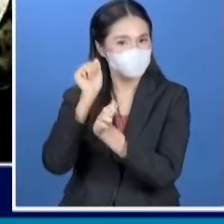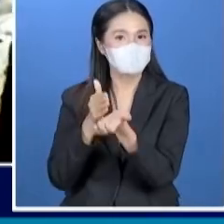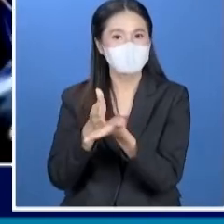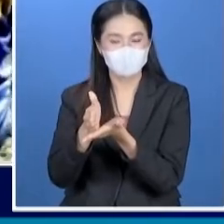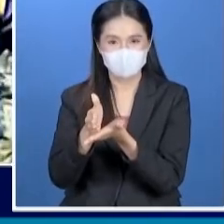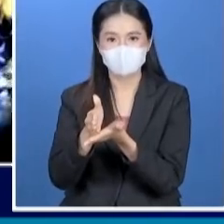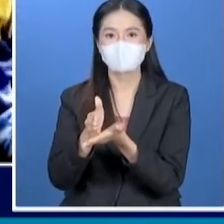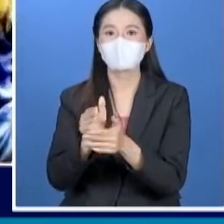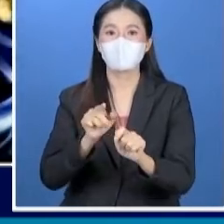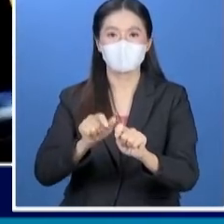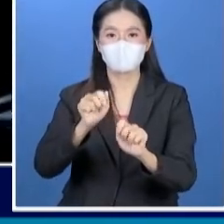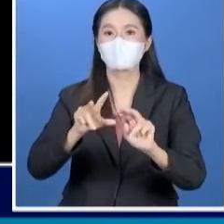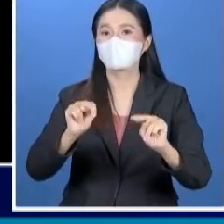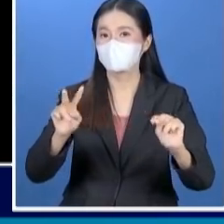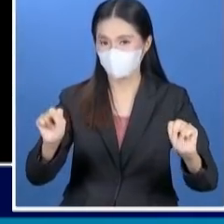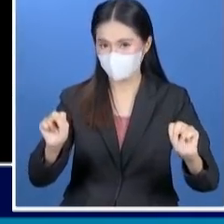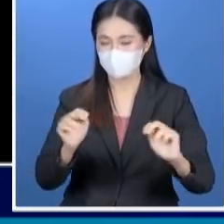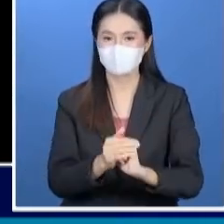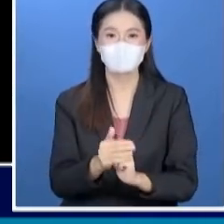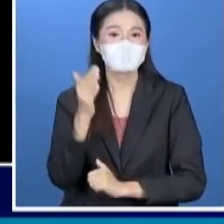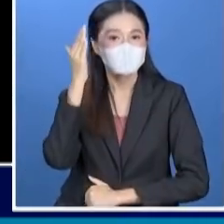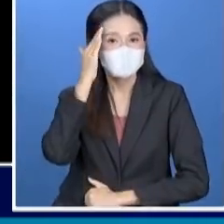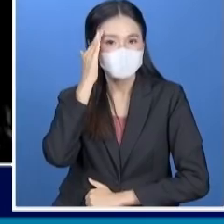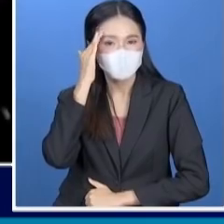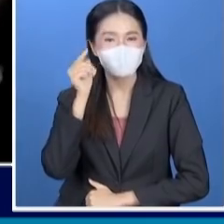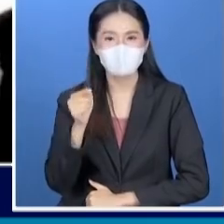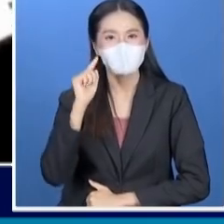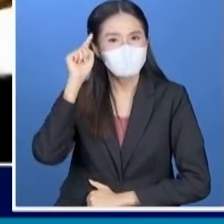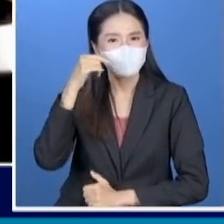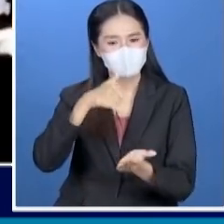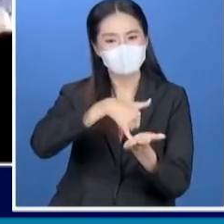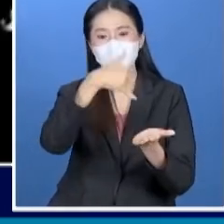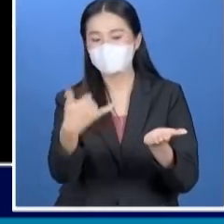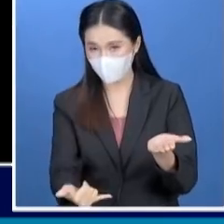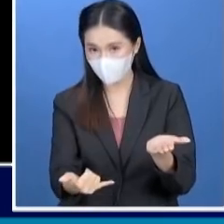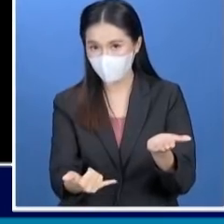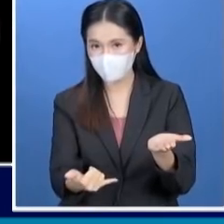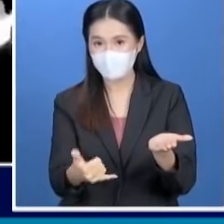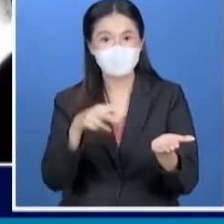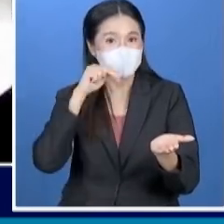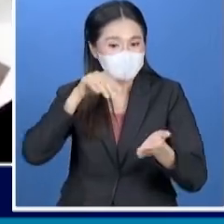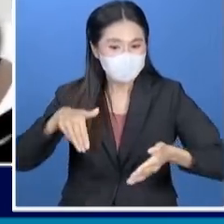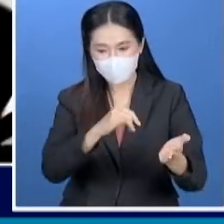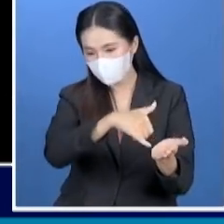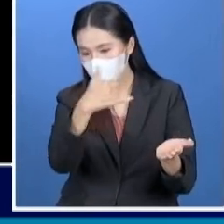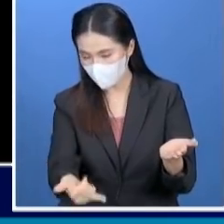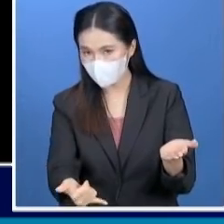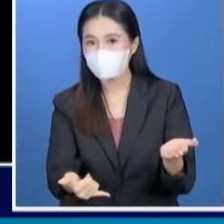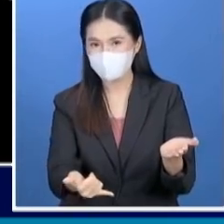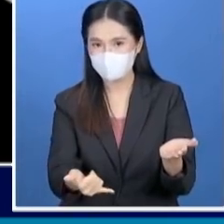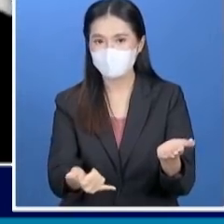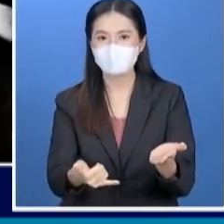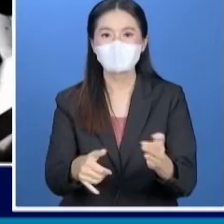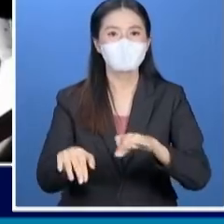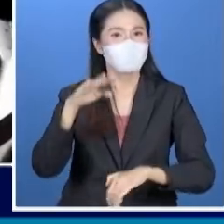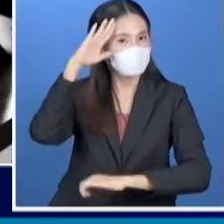านีตำรวจภูธรเมืองนนทบุรีได้รับแจ้งเหตุมีหญิงตกจากเรือลงไปในแม่น้ำเจ้าพระยาจึงพร้อมด้วยเจ้